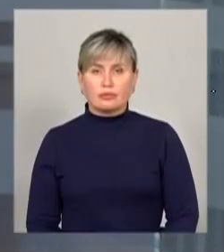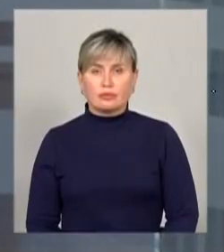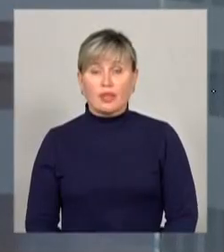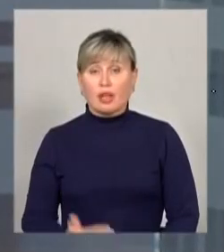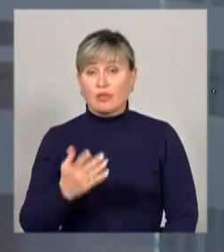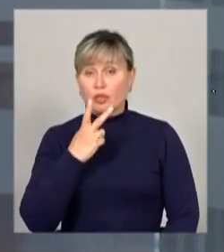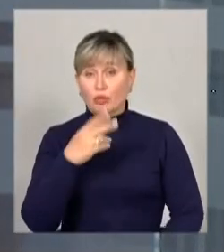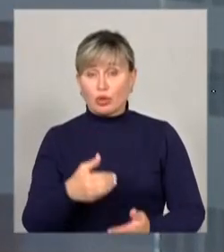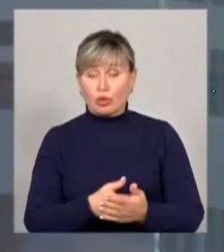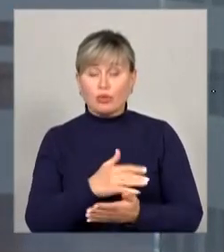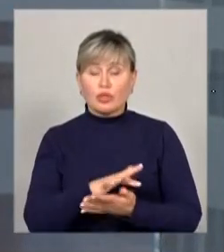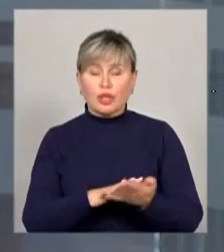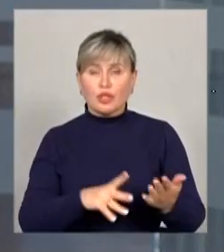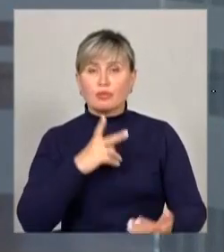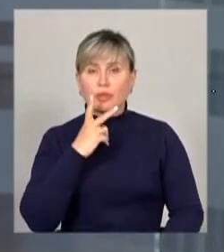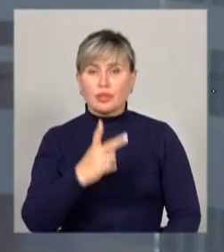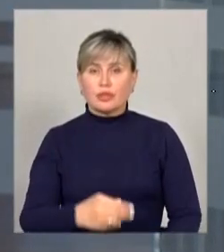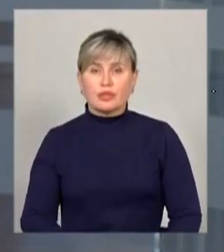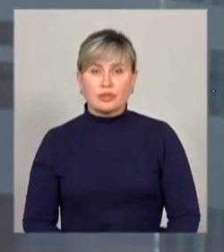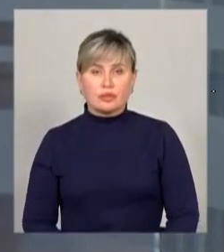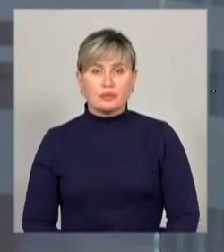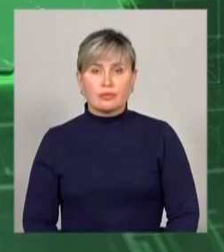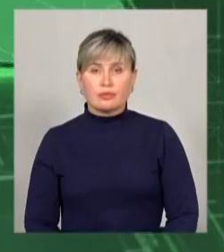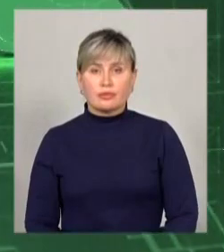Вы смотрите новости. Далее в выпуске.